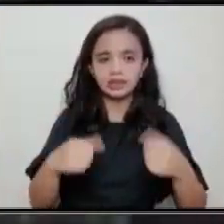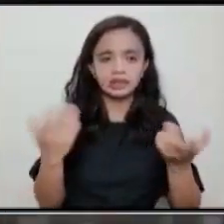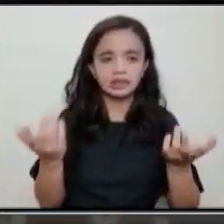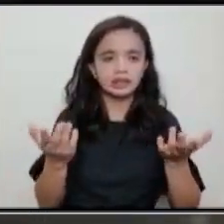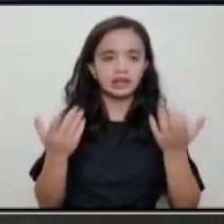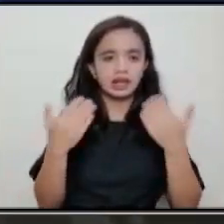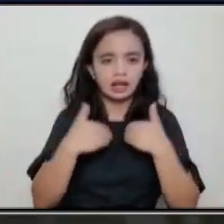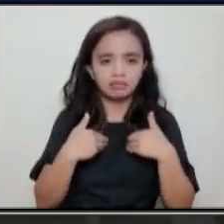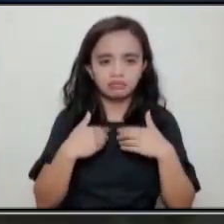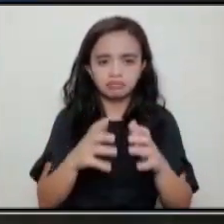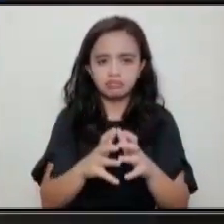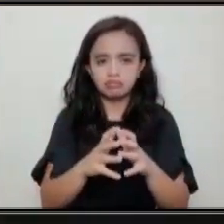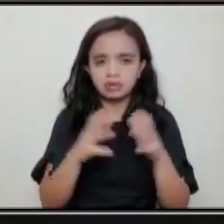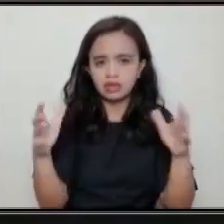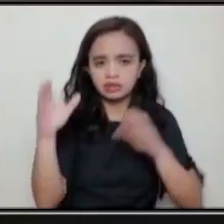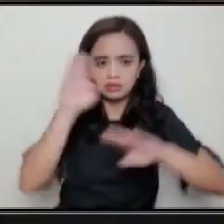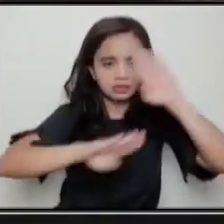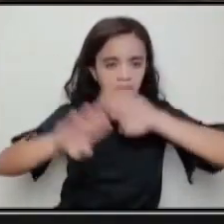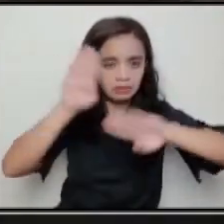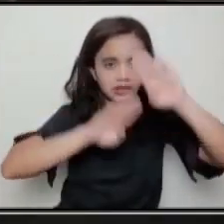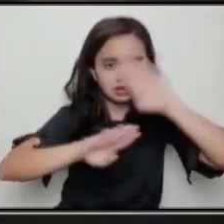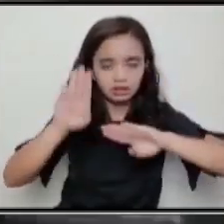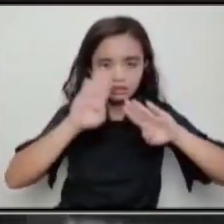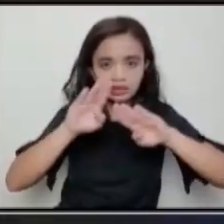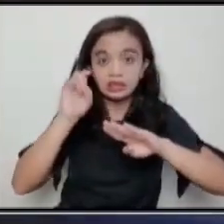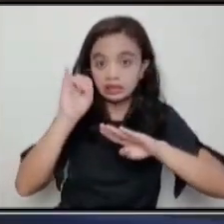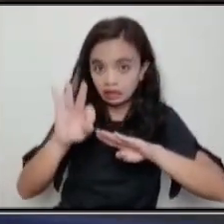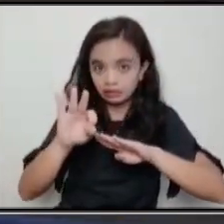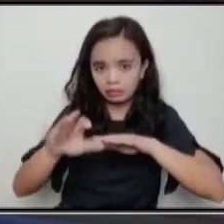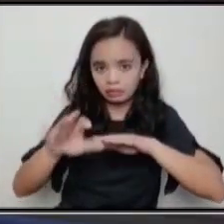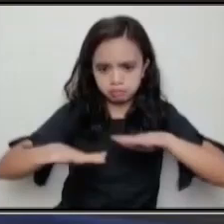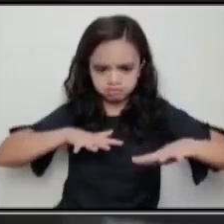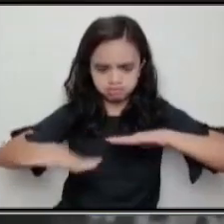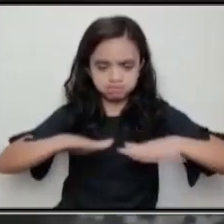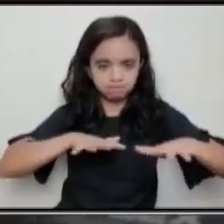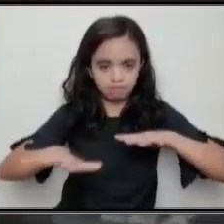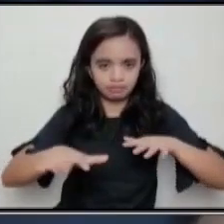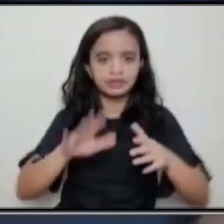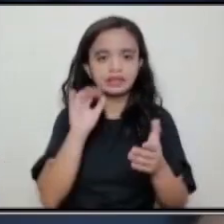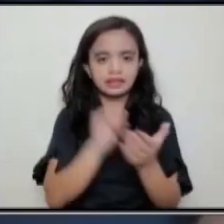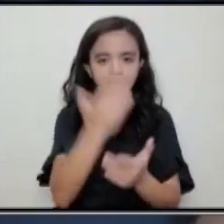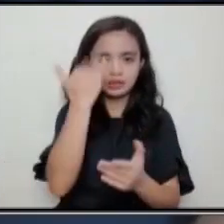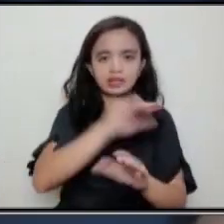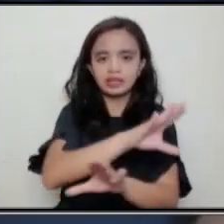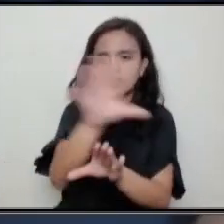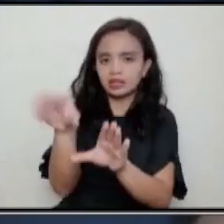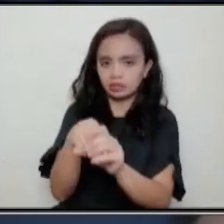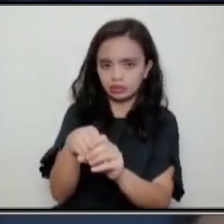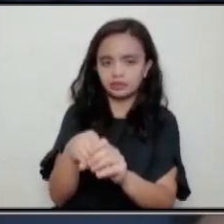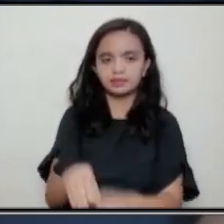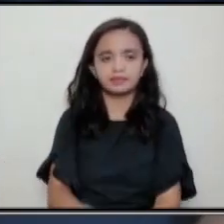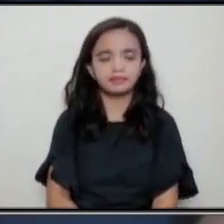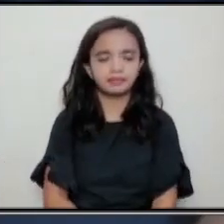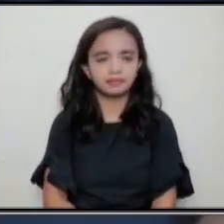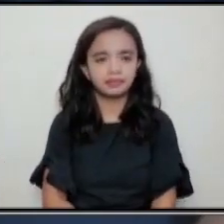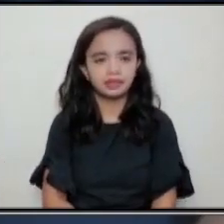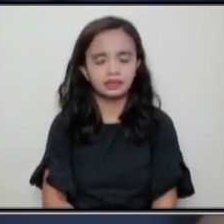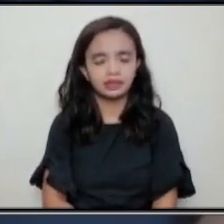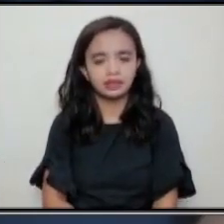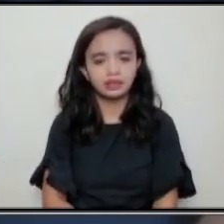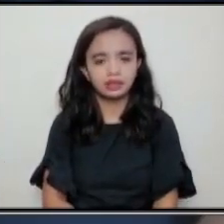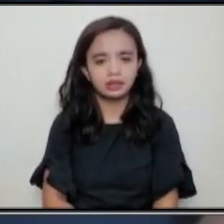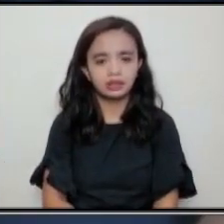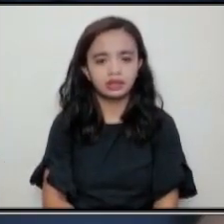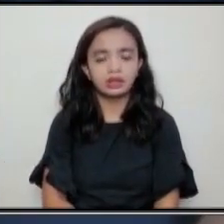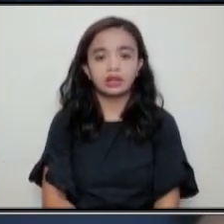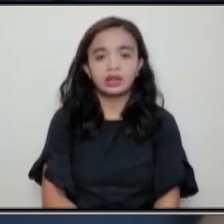linya kapag yumanig ang isang malakas na lindol. Kaya't isinasama ito sa mga senaryo. I-assume natin na maaaring ang mga digital phones